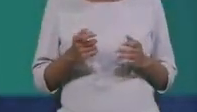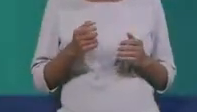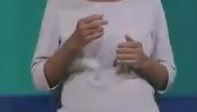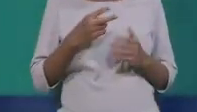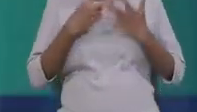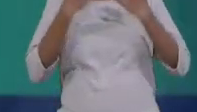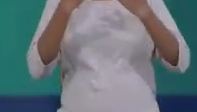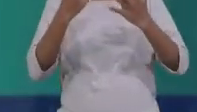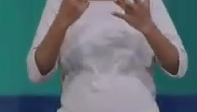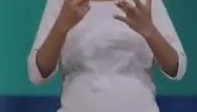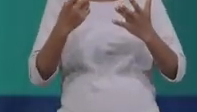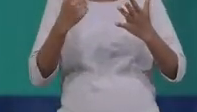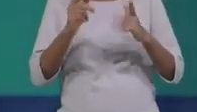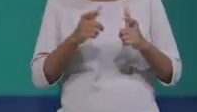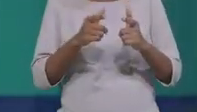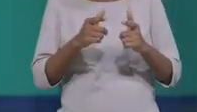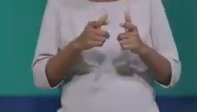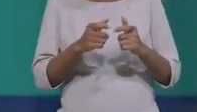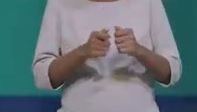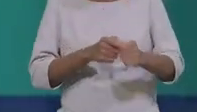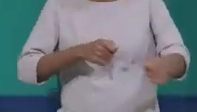Parfois tu dois modérer le volume,